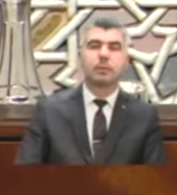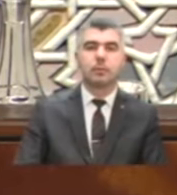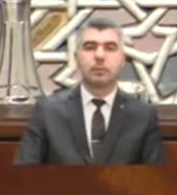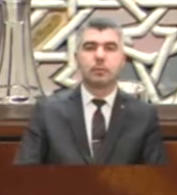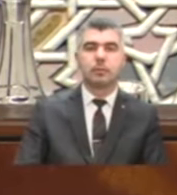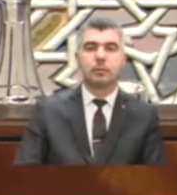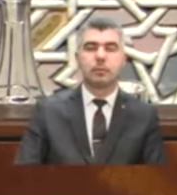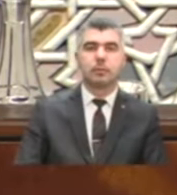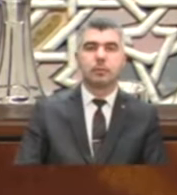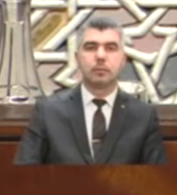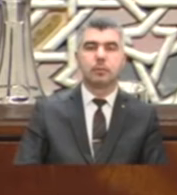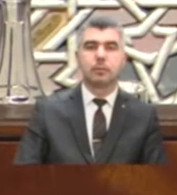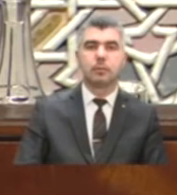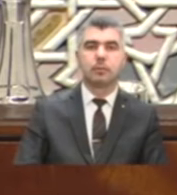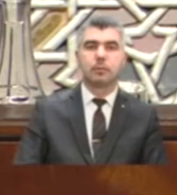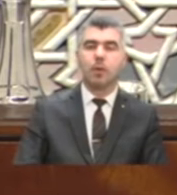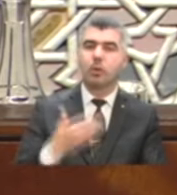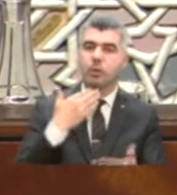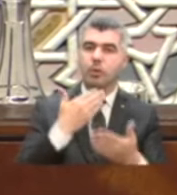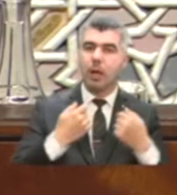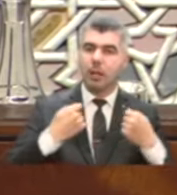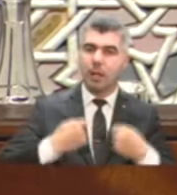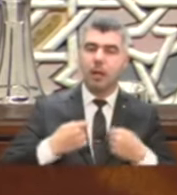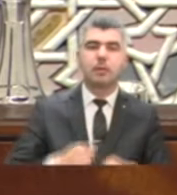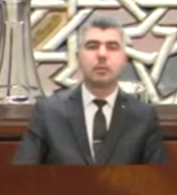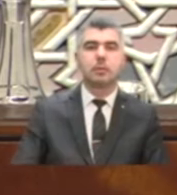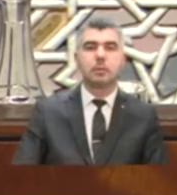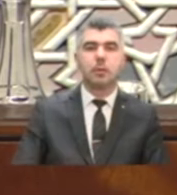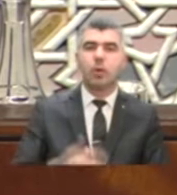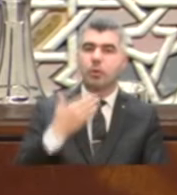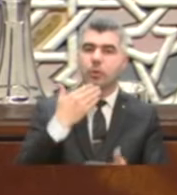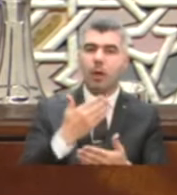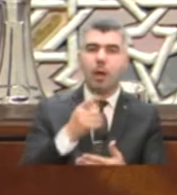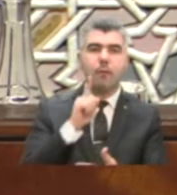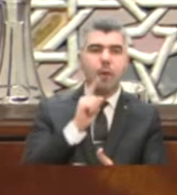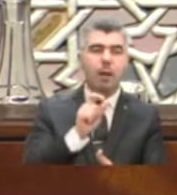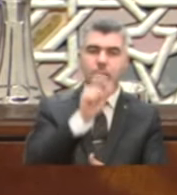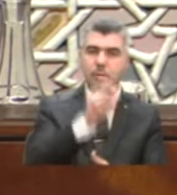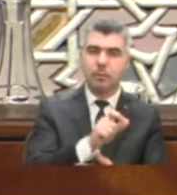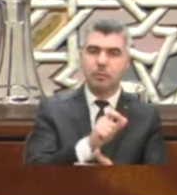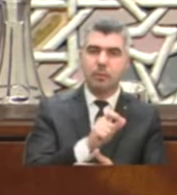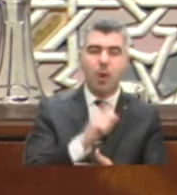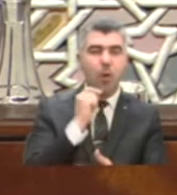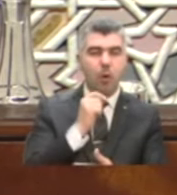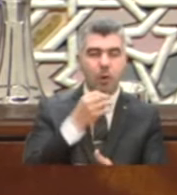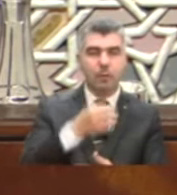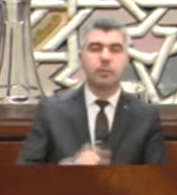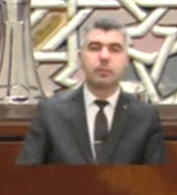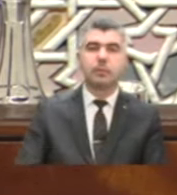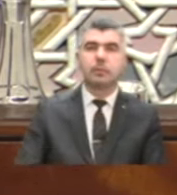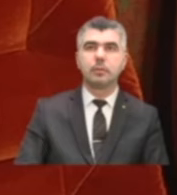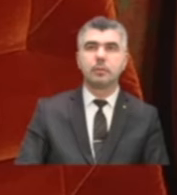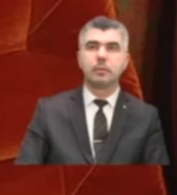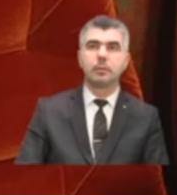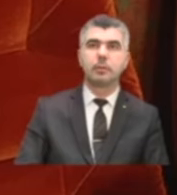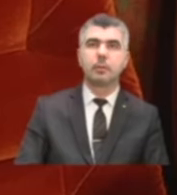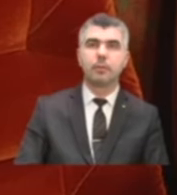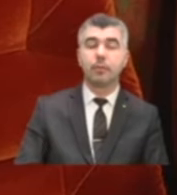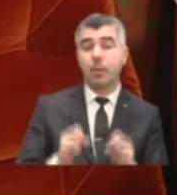الوزيرة. السيد الرئيس المحترم، شكرا السيدة النائبة وسيد النائب المحترم.